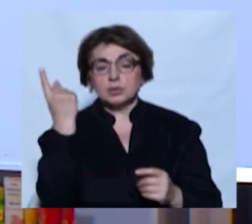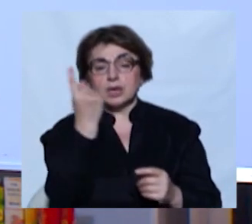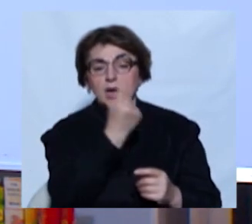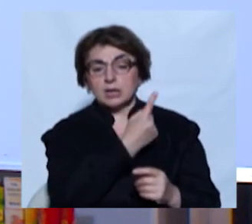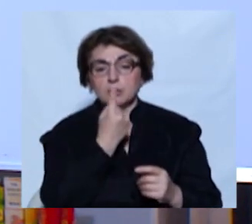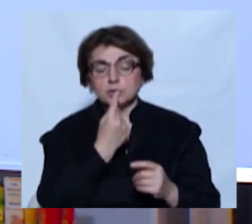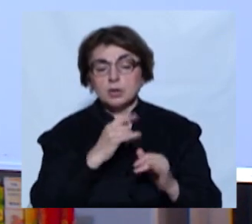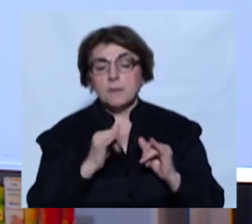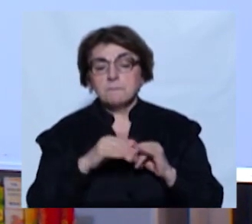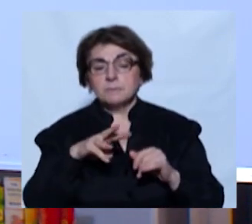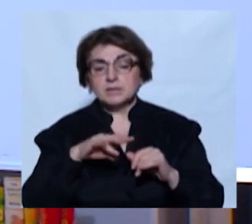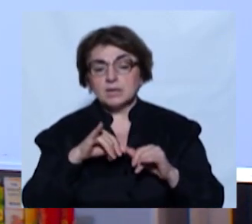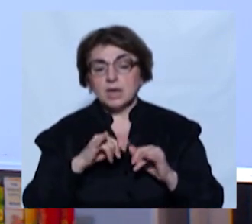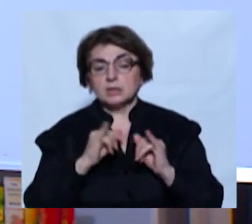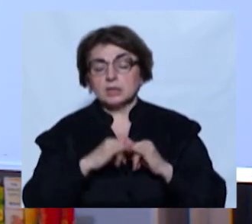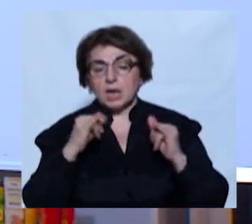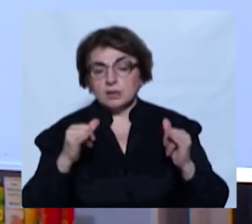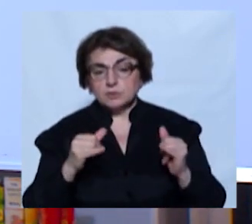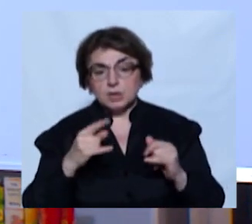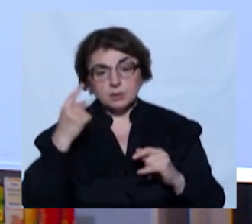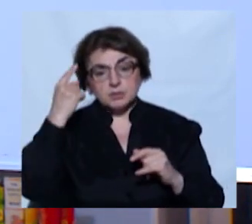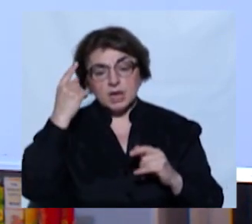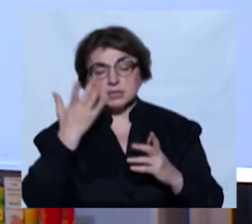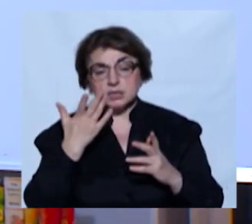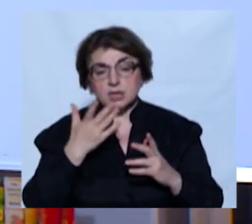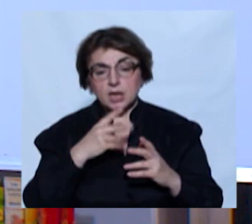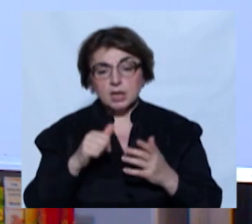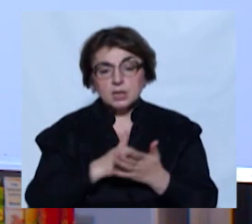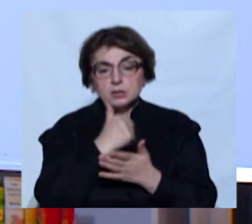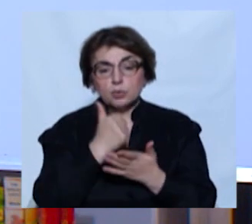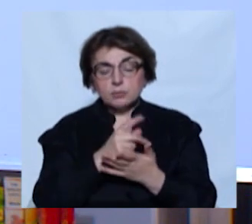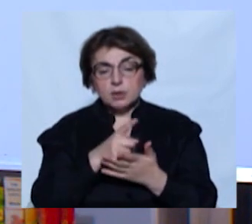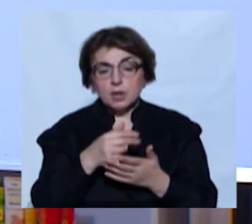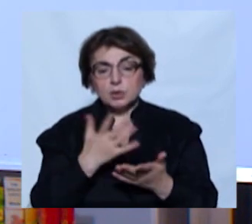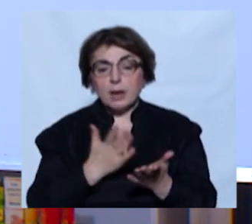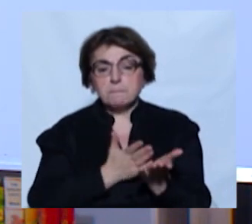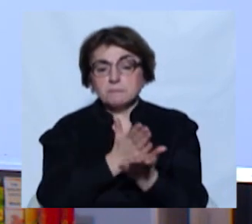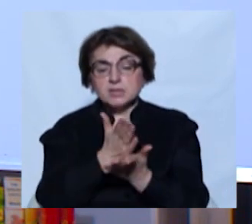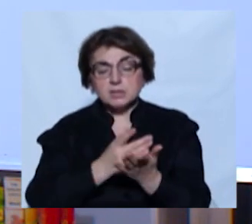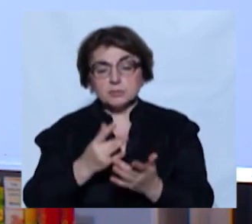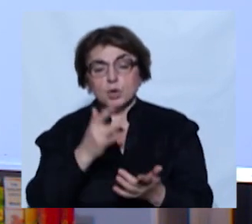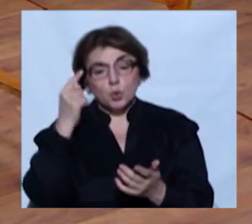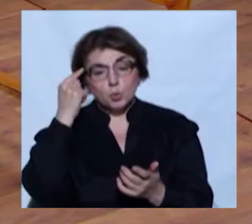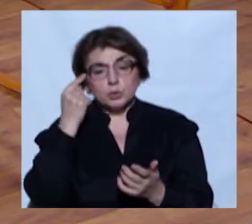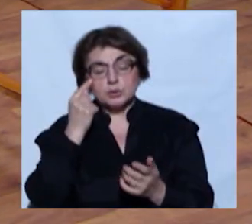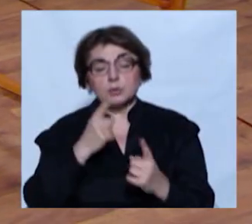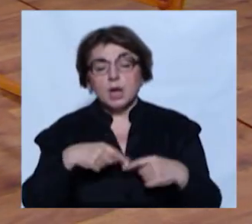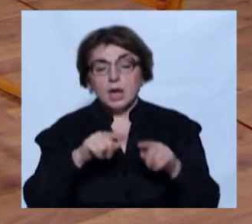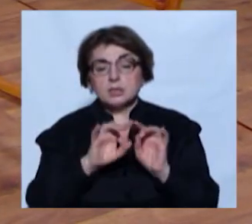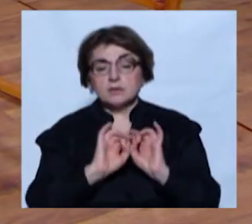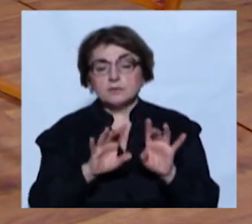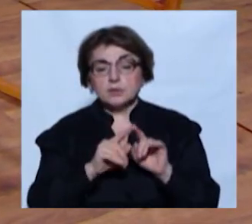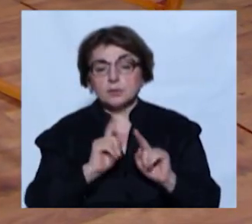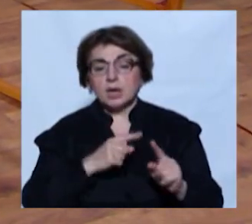განვითარების იდეა რა არის, რა ასპექტებს ემყარება, მდგრადი განვითარება რა მიზნებს გულისხმობს, ასევე ვისაუბრე